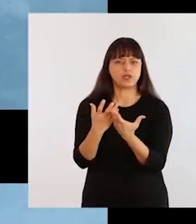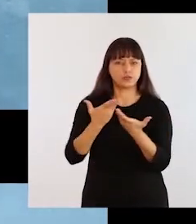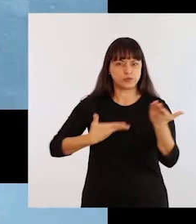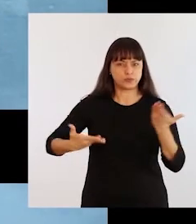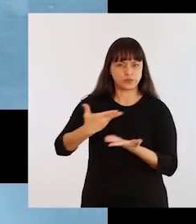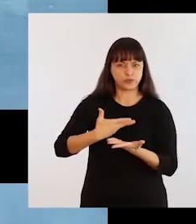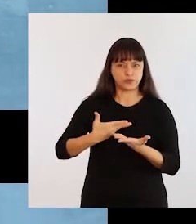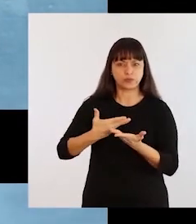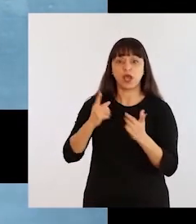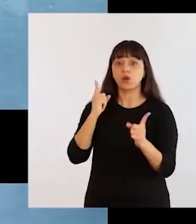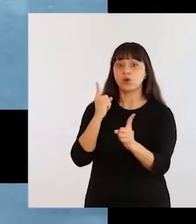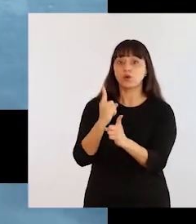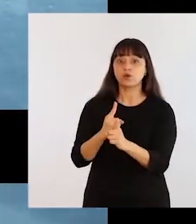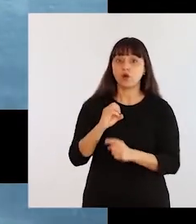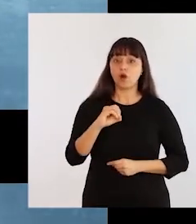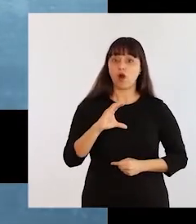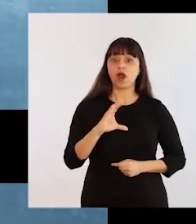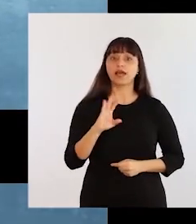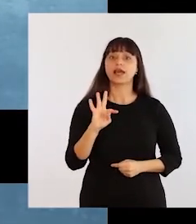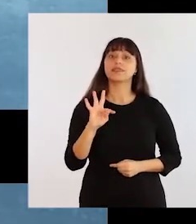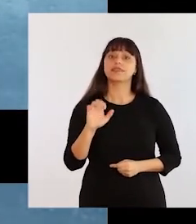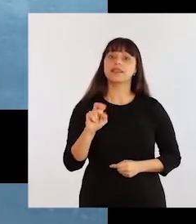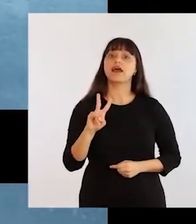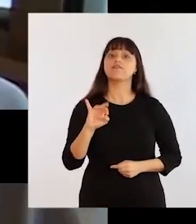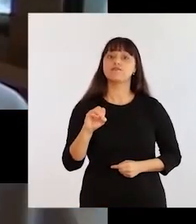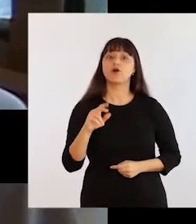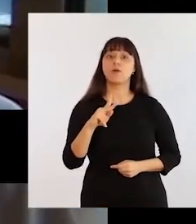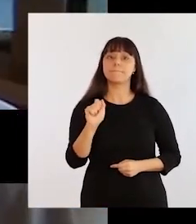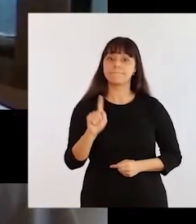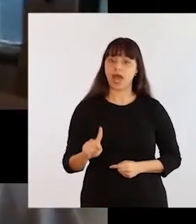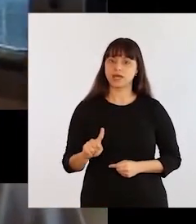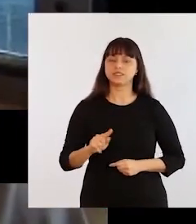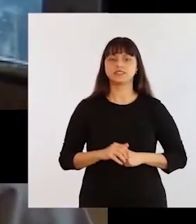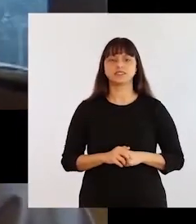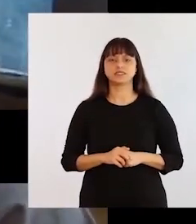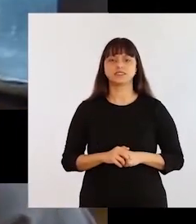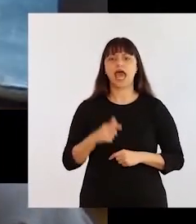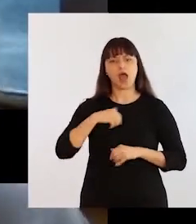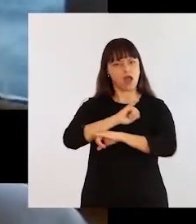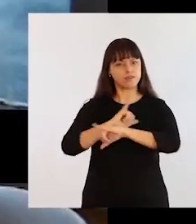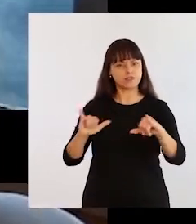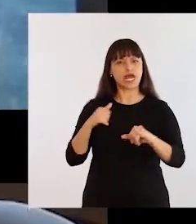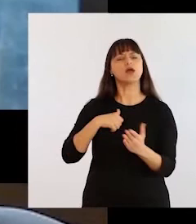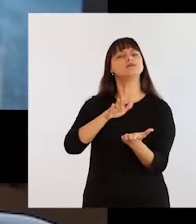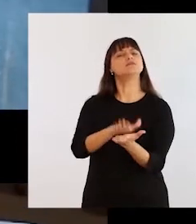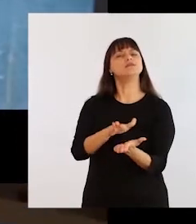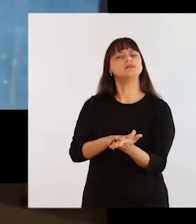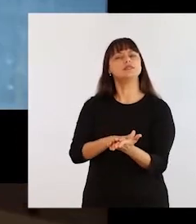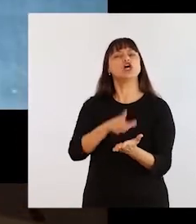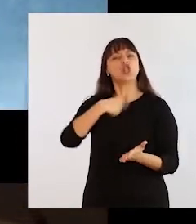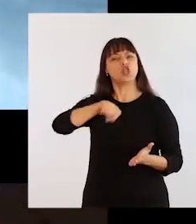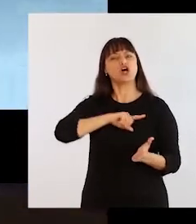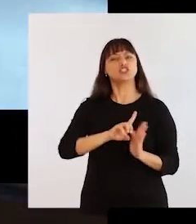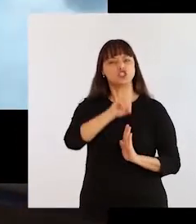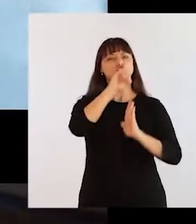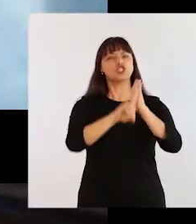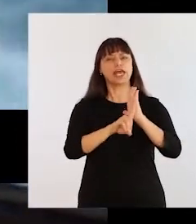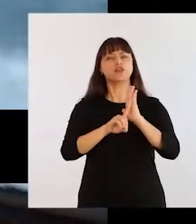avec Octavio Paz, j'avais dit: je réclame le droit à